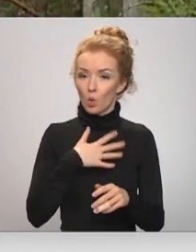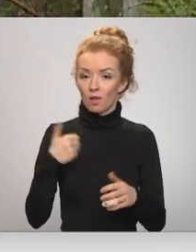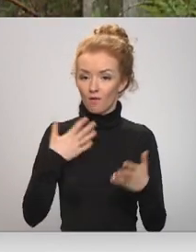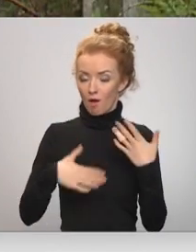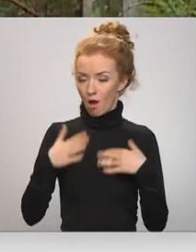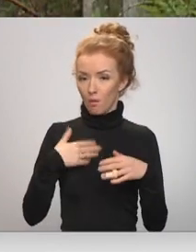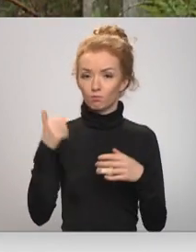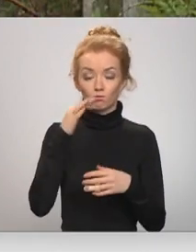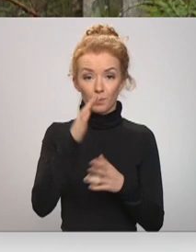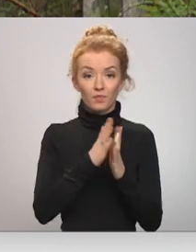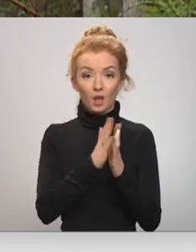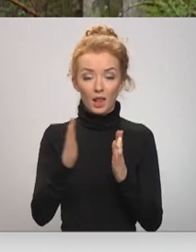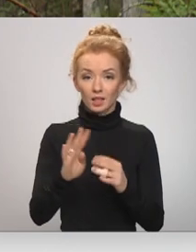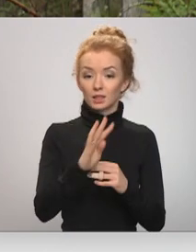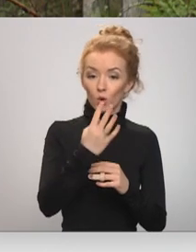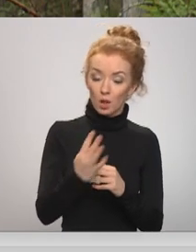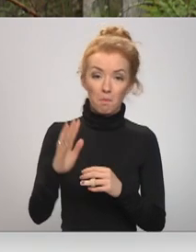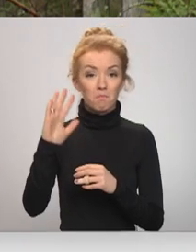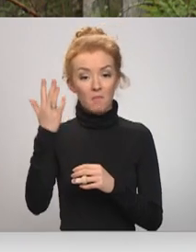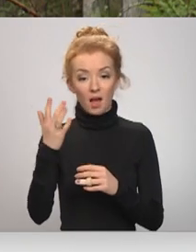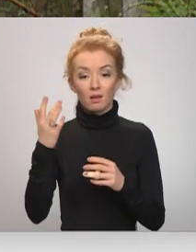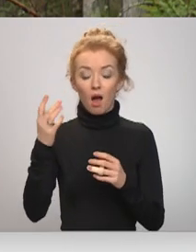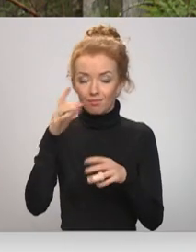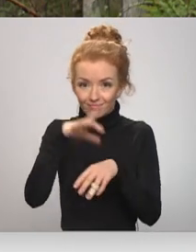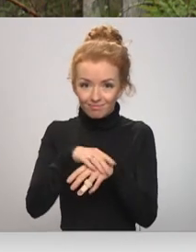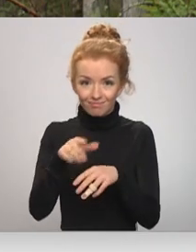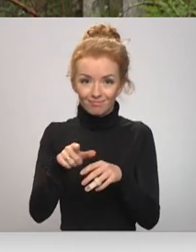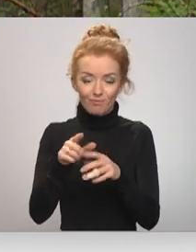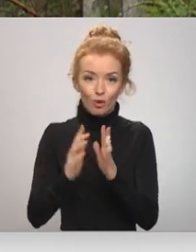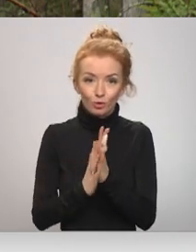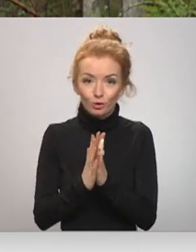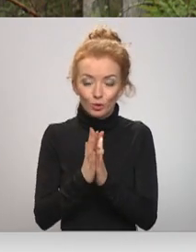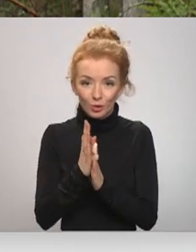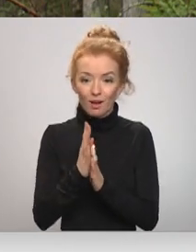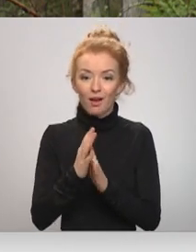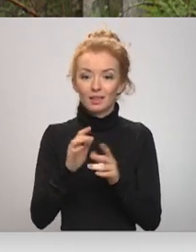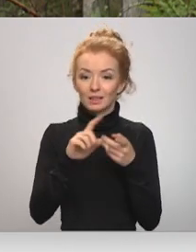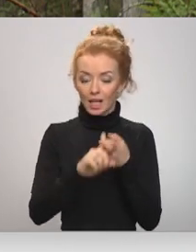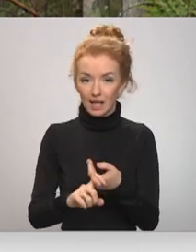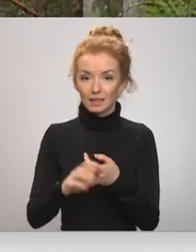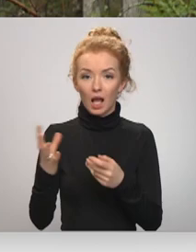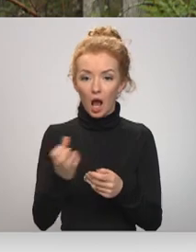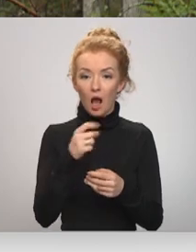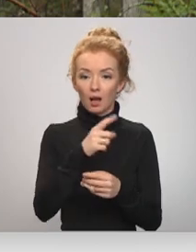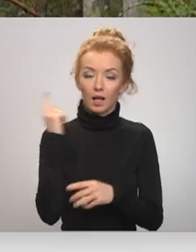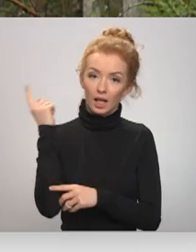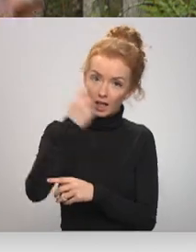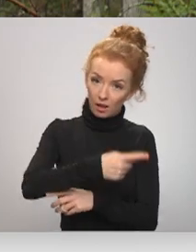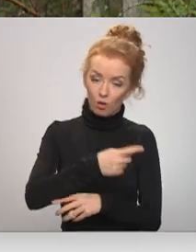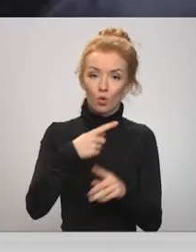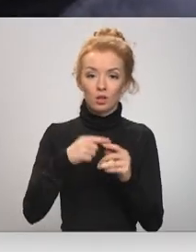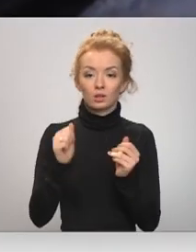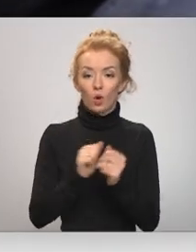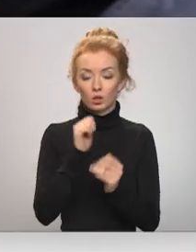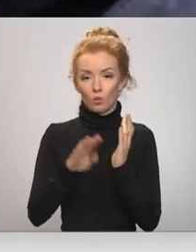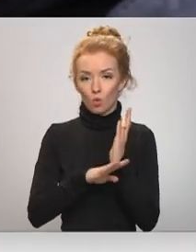Katra ceturtā, piektā mežā sastopamā suga, ko mēs teiksim atrodam, viņi ir saistīti tieši ar tām kritelām un ar tiem sausokņiem,